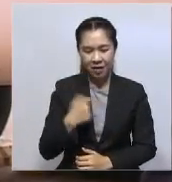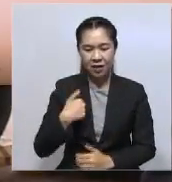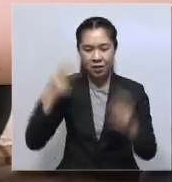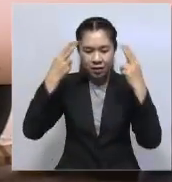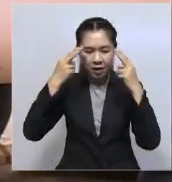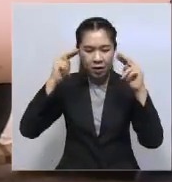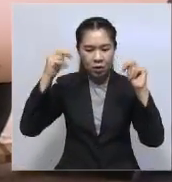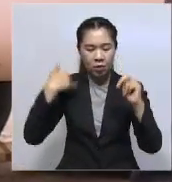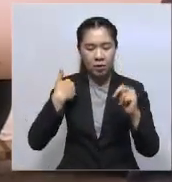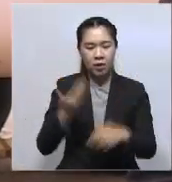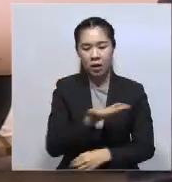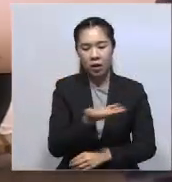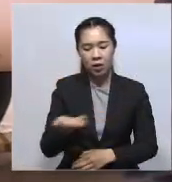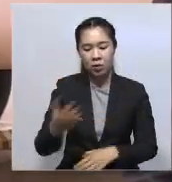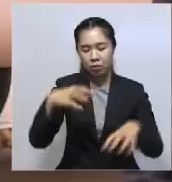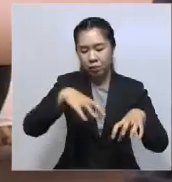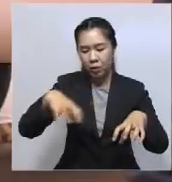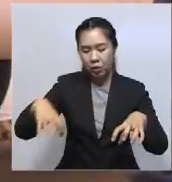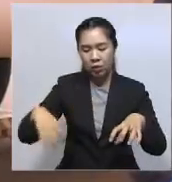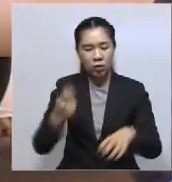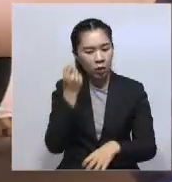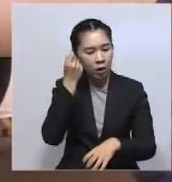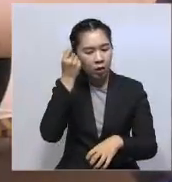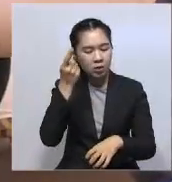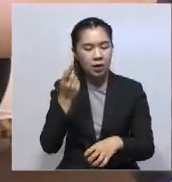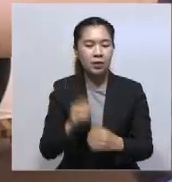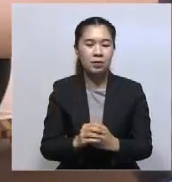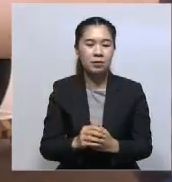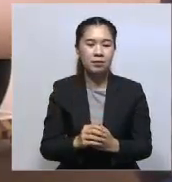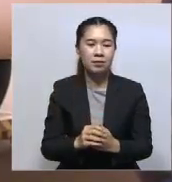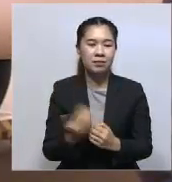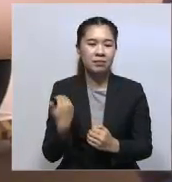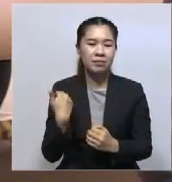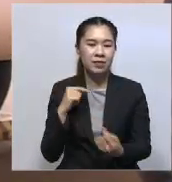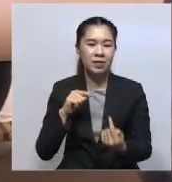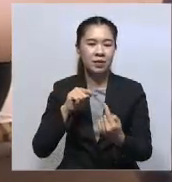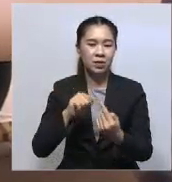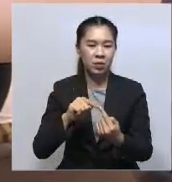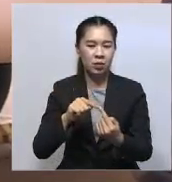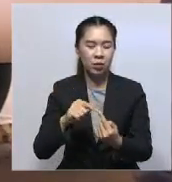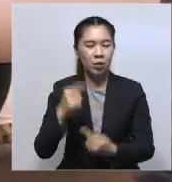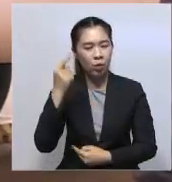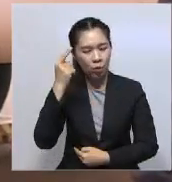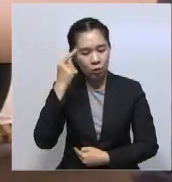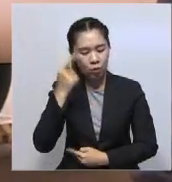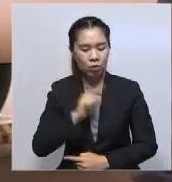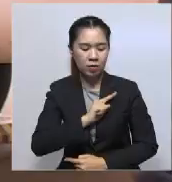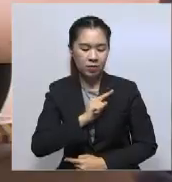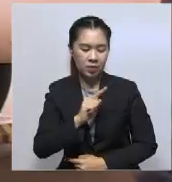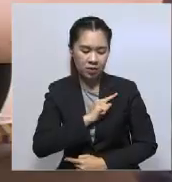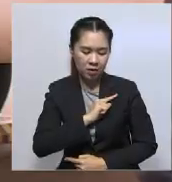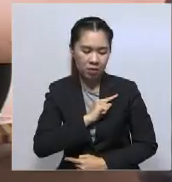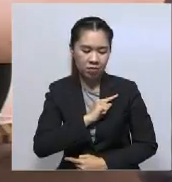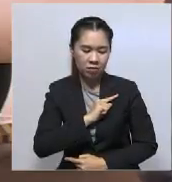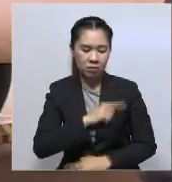ลังเร่งรัดให้ทุกหน่วยงานสร้างความเข้าใจกับประชาชนเนี่ยหนึ่งในนั้นก็จะมีการรู้จากบทบาทหน้าที่และภ